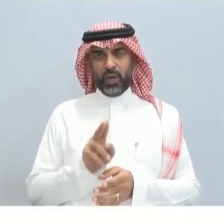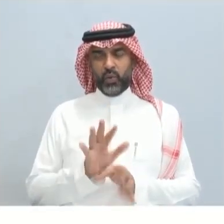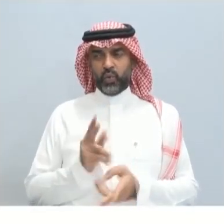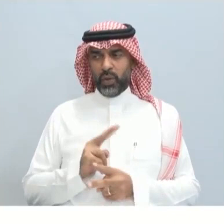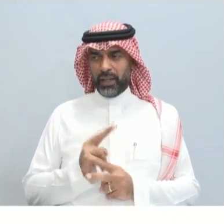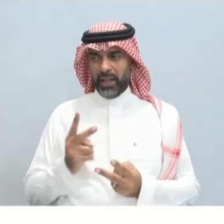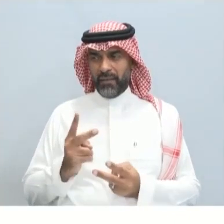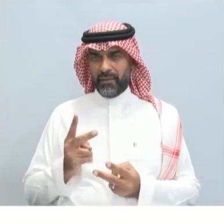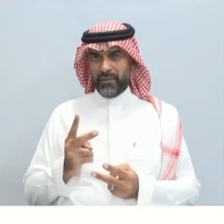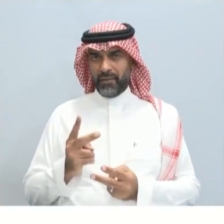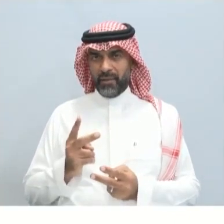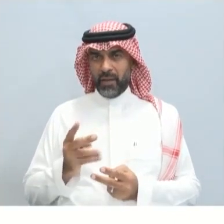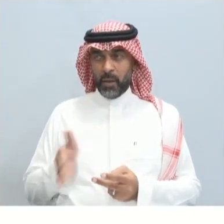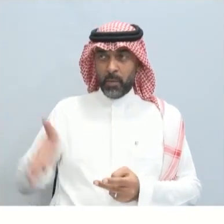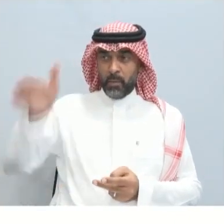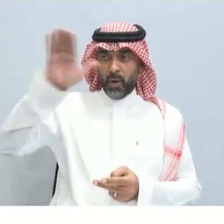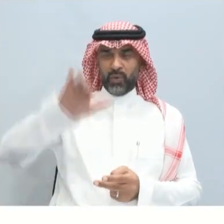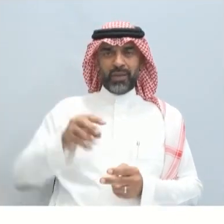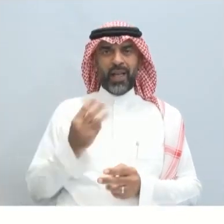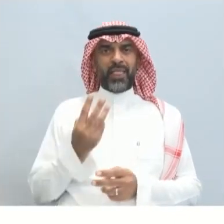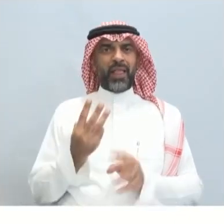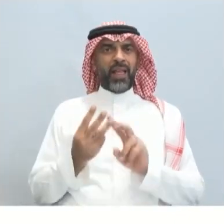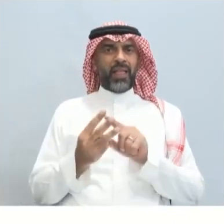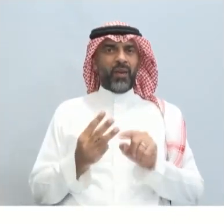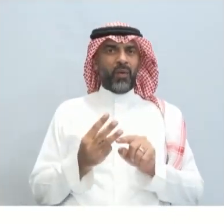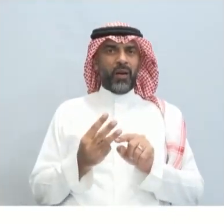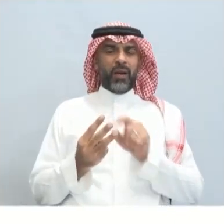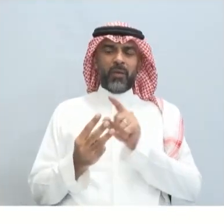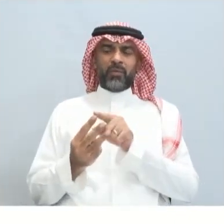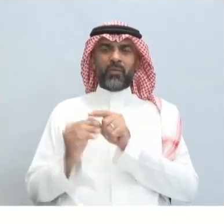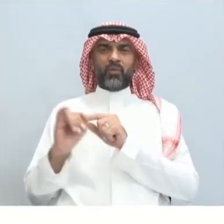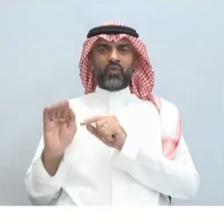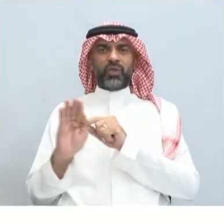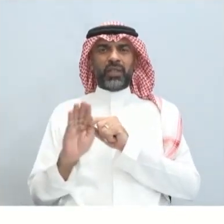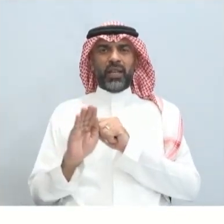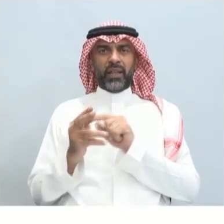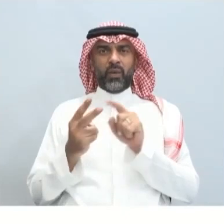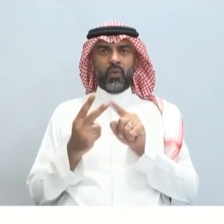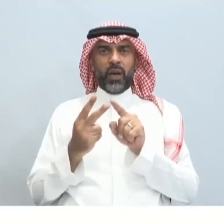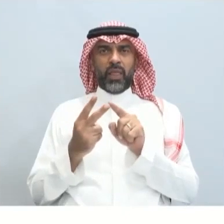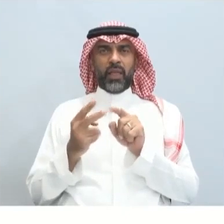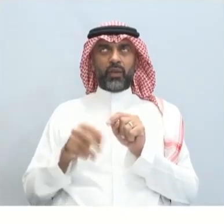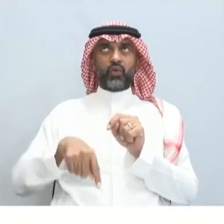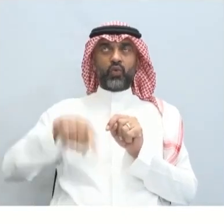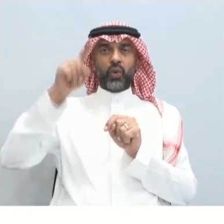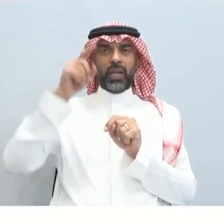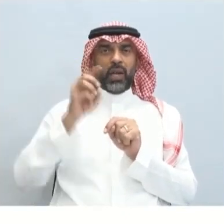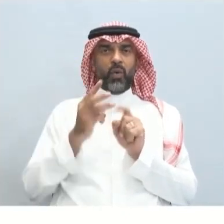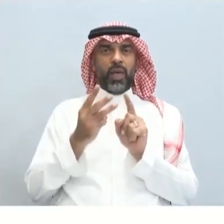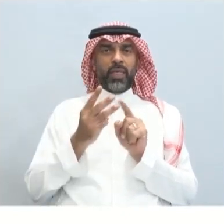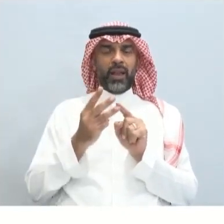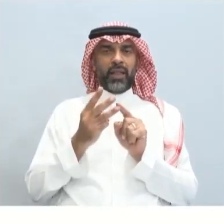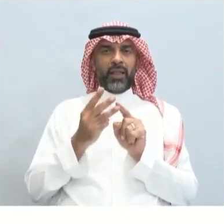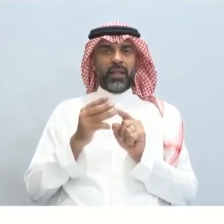الاختلاف بين كل من الموجات المستعرضه والموجات الطوليه والموجه السطحيه درسنا انواع الموجات